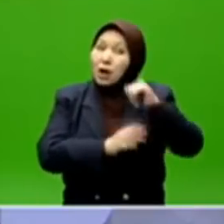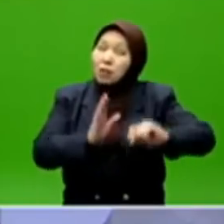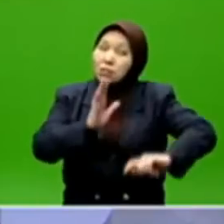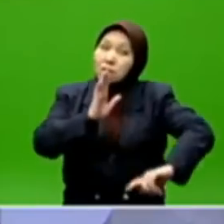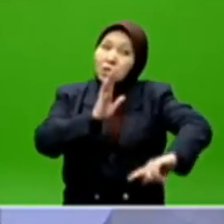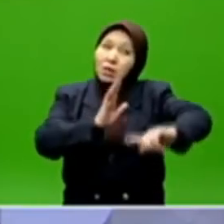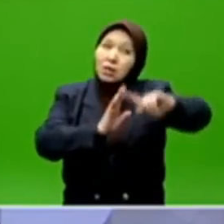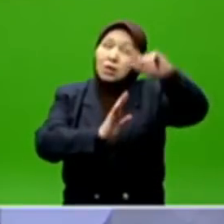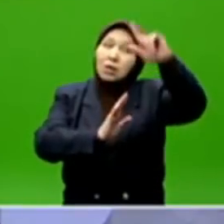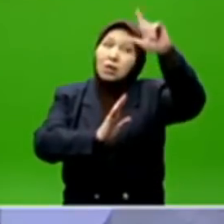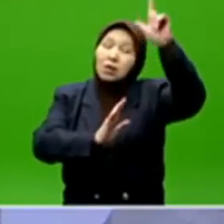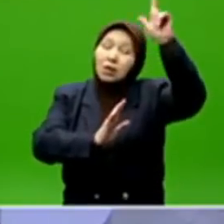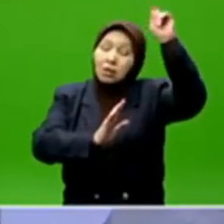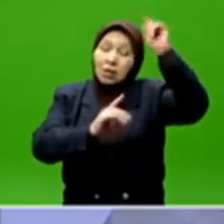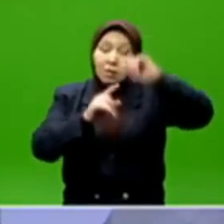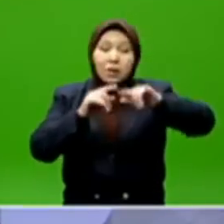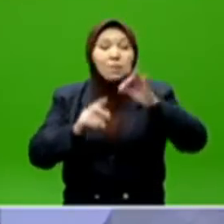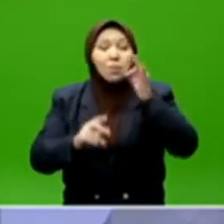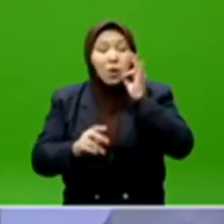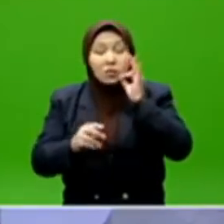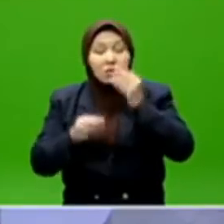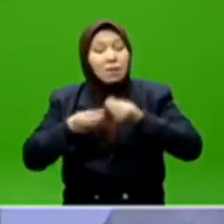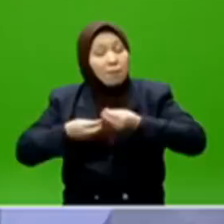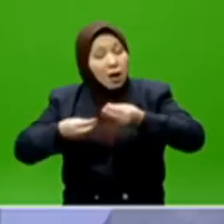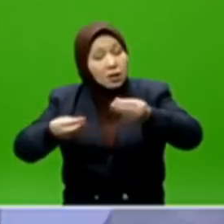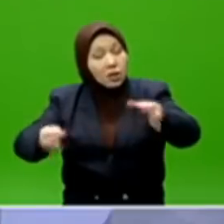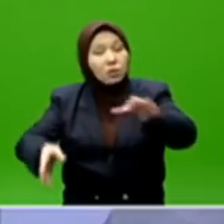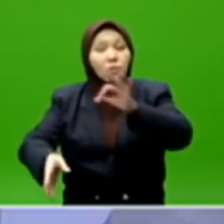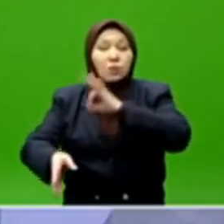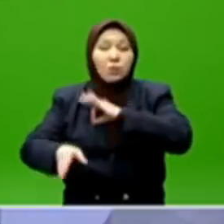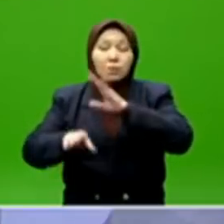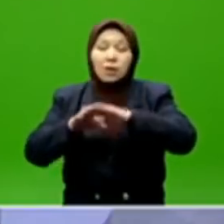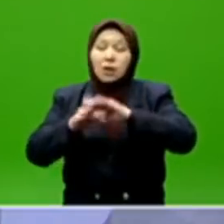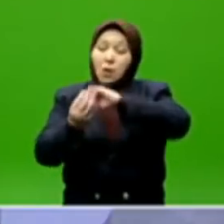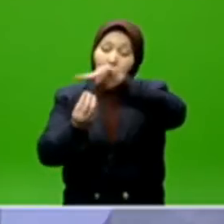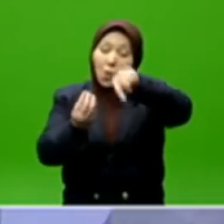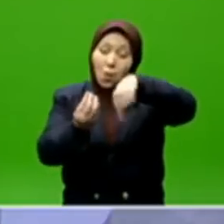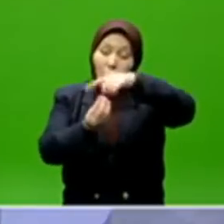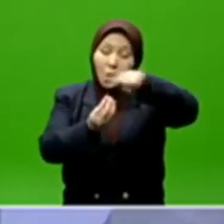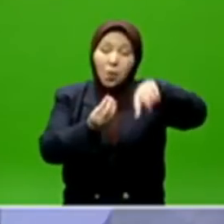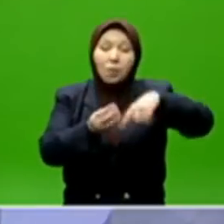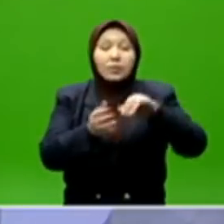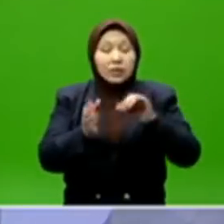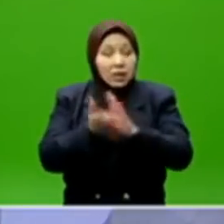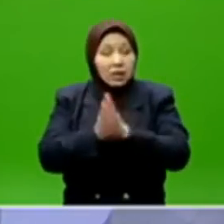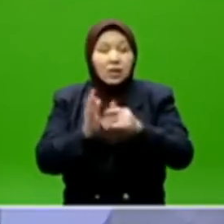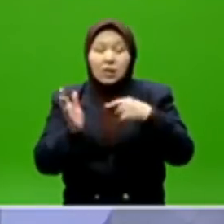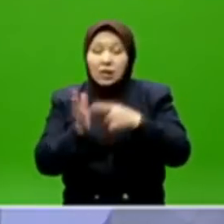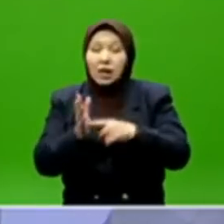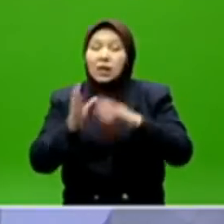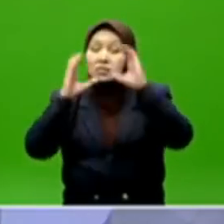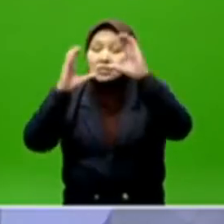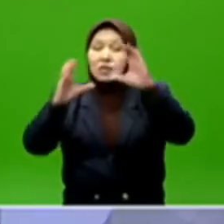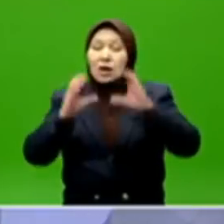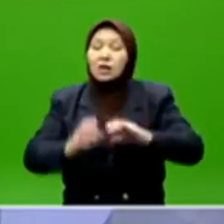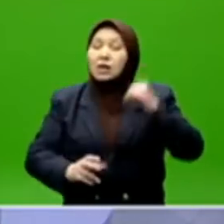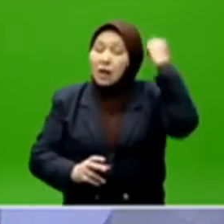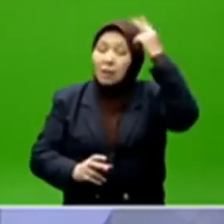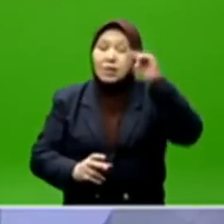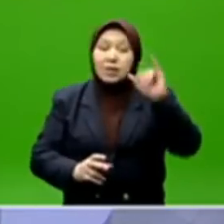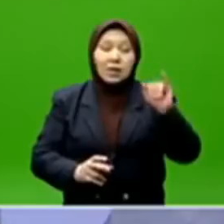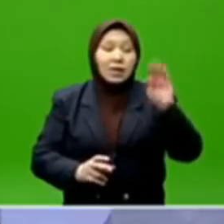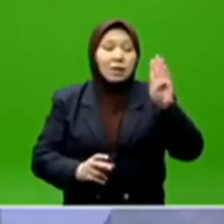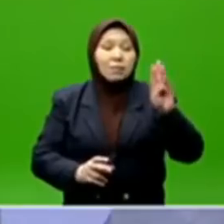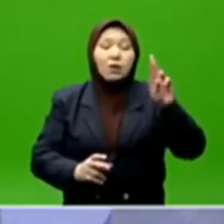solat, tetapi buahnya itu memberi manfaat kepada sekitarnya. Jadi ini adalah kaedah Nabi Ibrahim